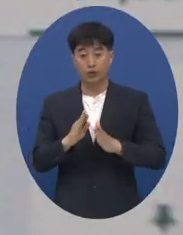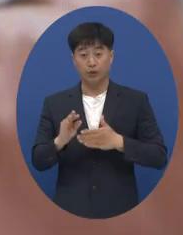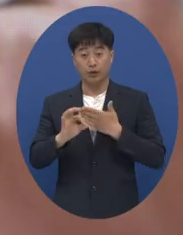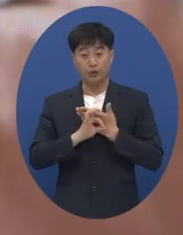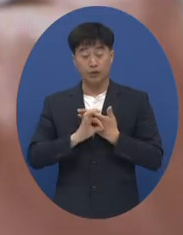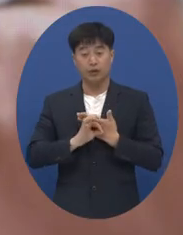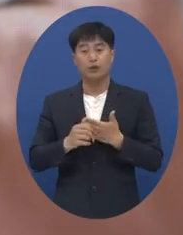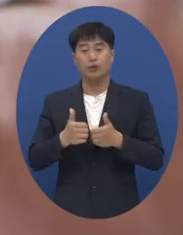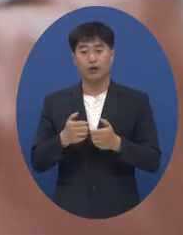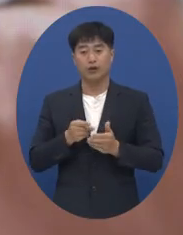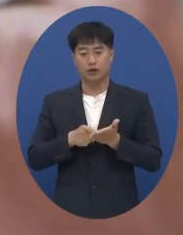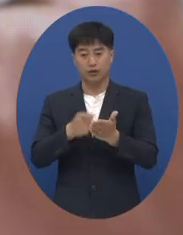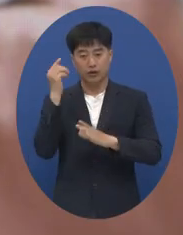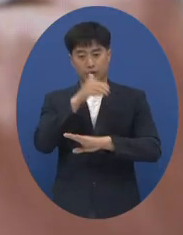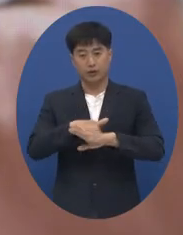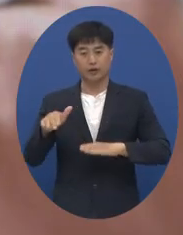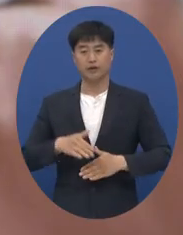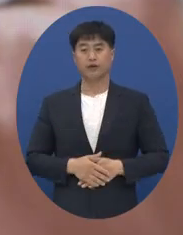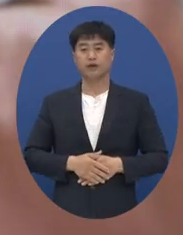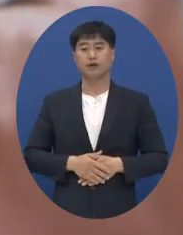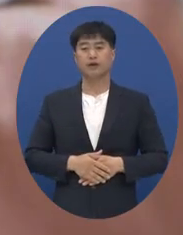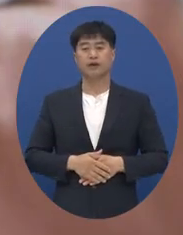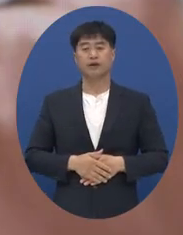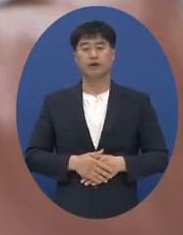임시회 에 제출 할 방침입니다